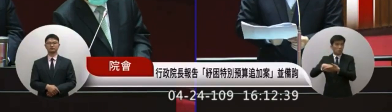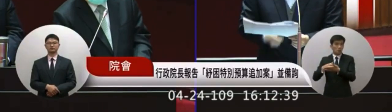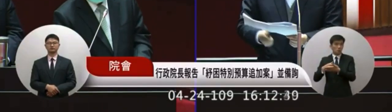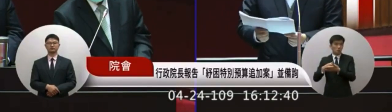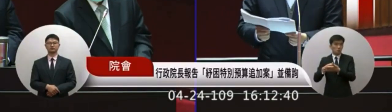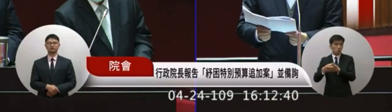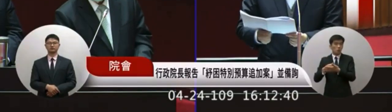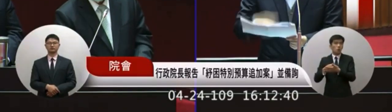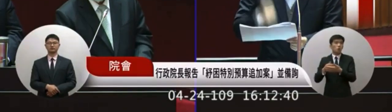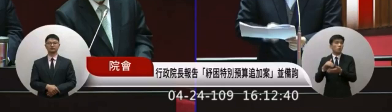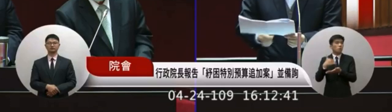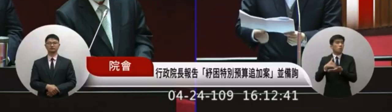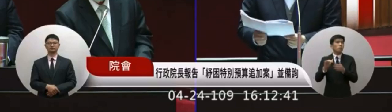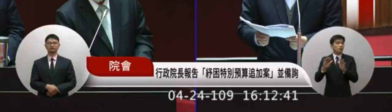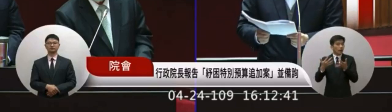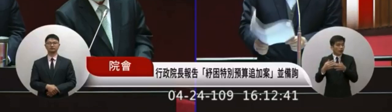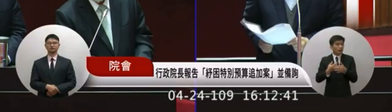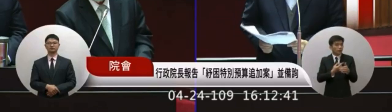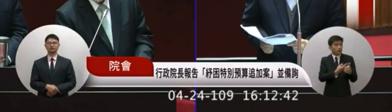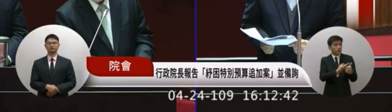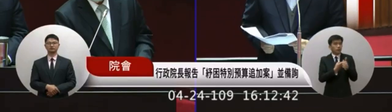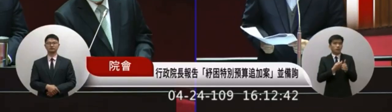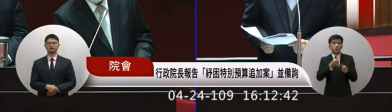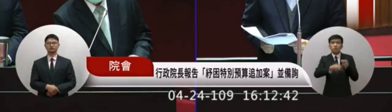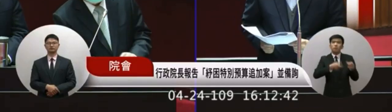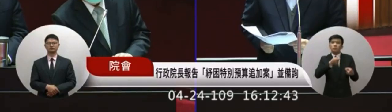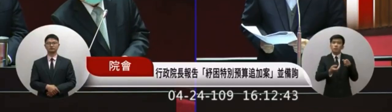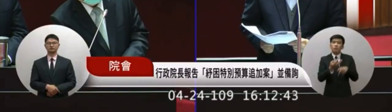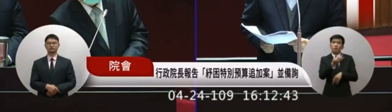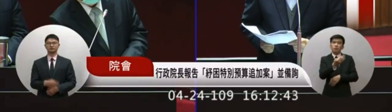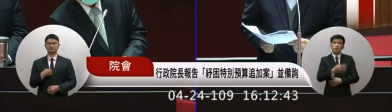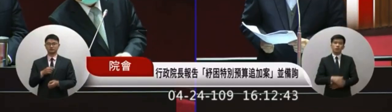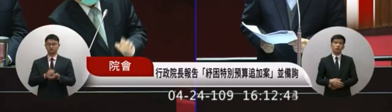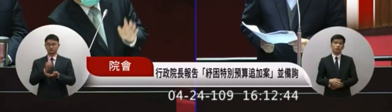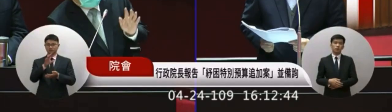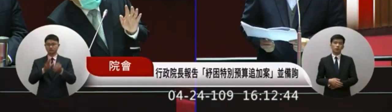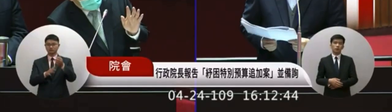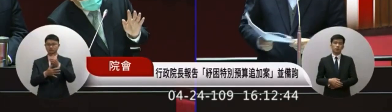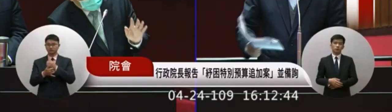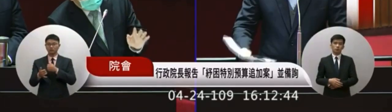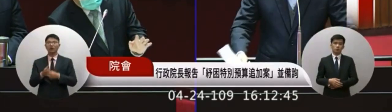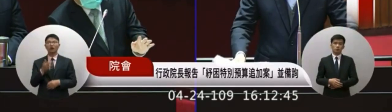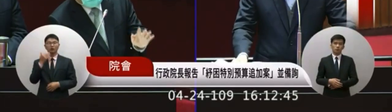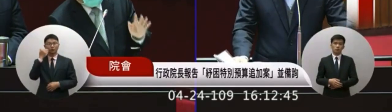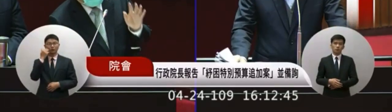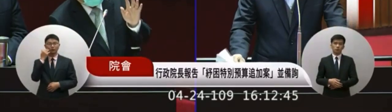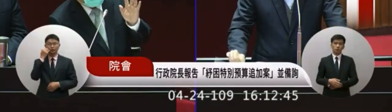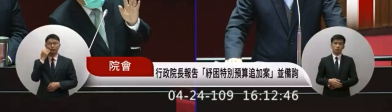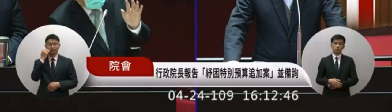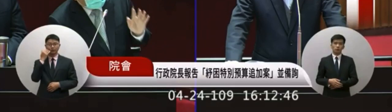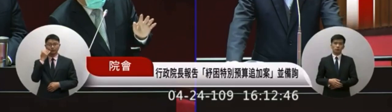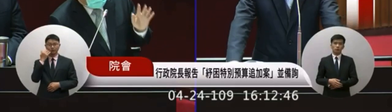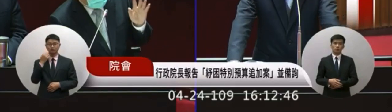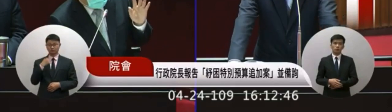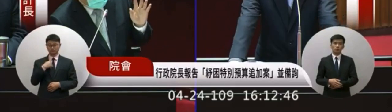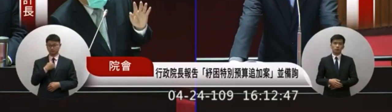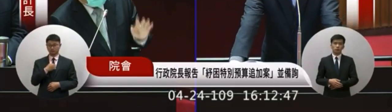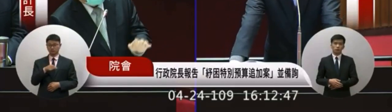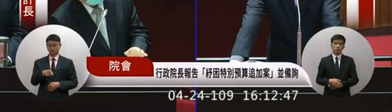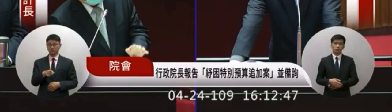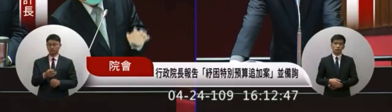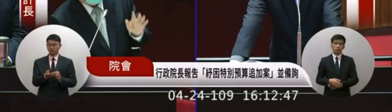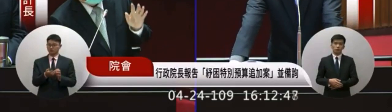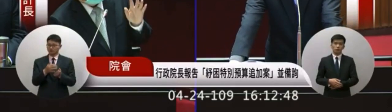发预估会诱发多少消费？ 跟那个委员报告一下，到如果是我们估计啊，这